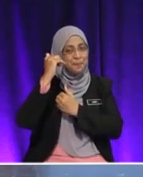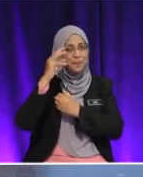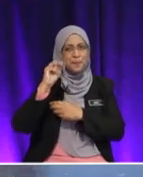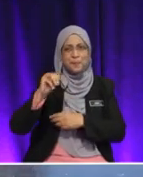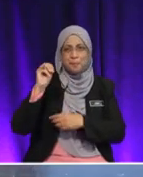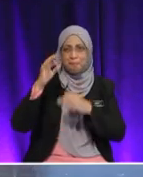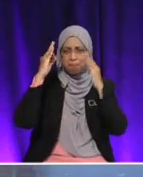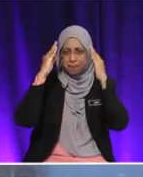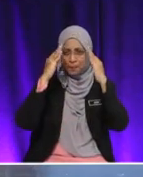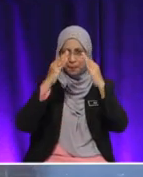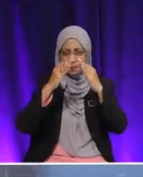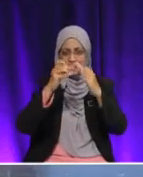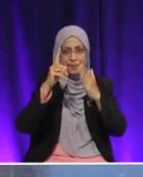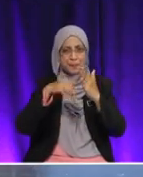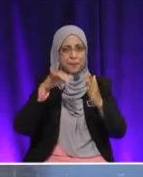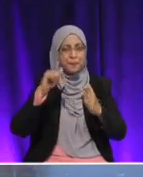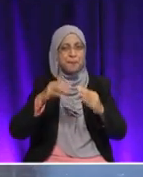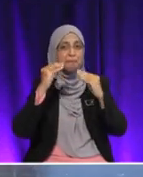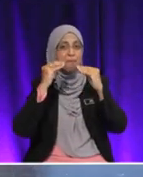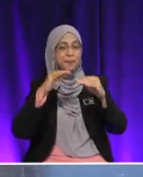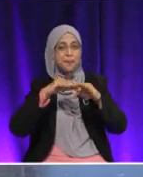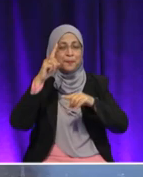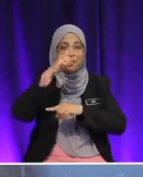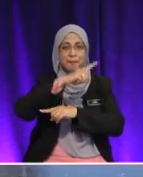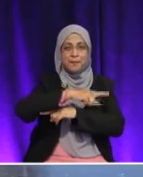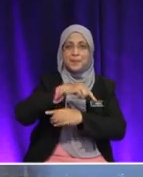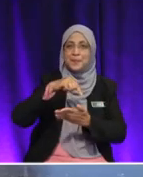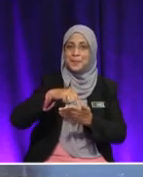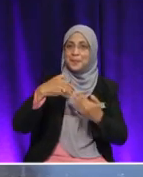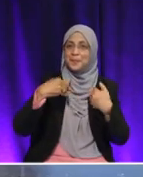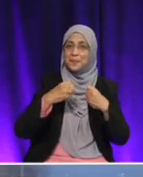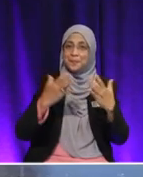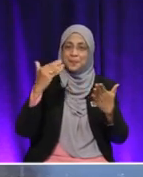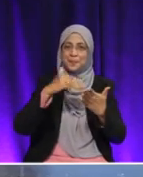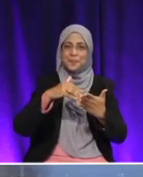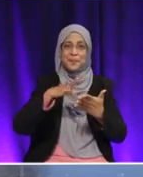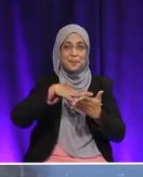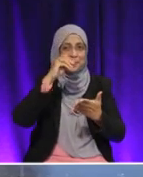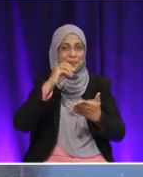sepenuhnya kepada pembelajaran pada hari ini selepas ini banyak lagi yang kita belajar bersama